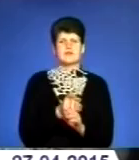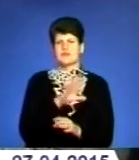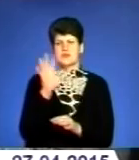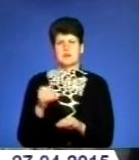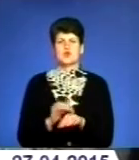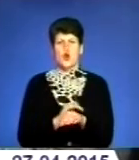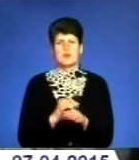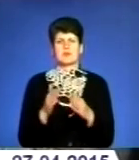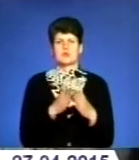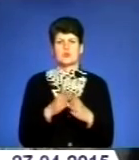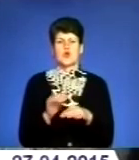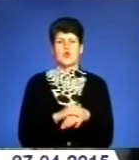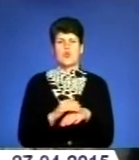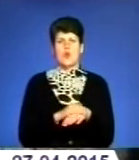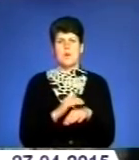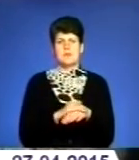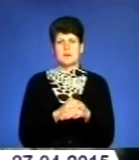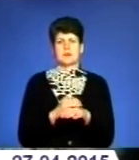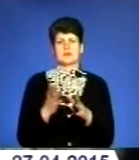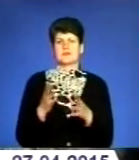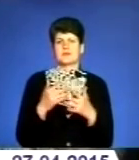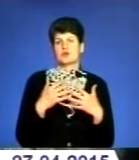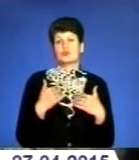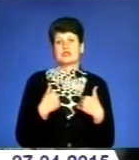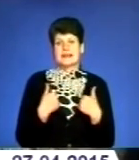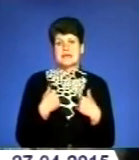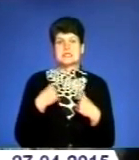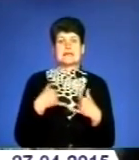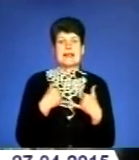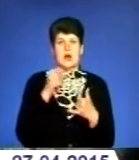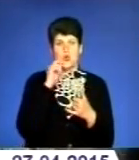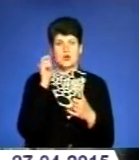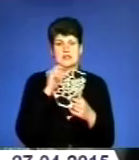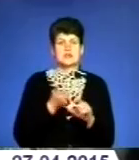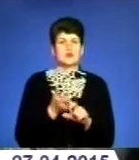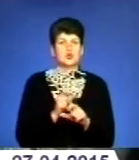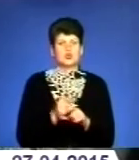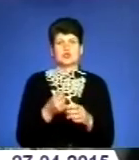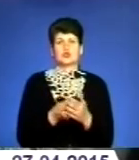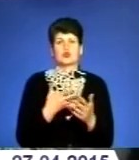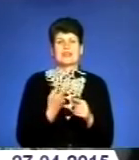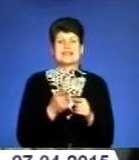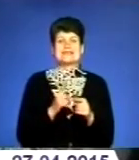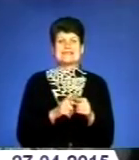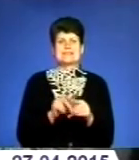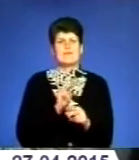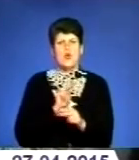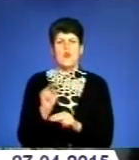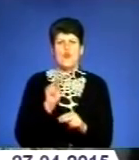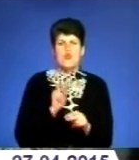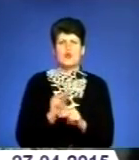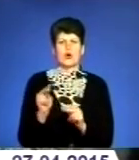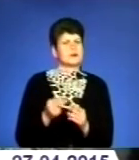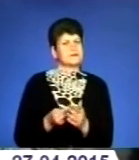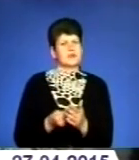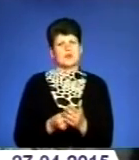сусідом завтра він може бути недобрий тому для нас для українців дуже дорогі оці уроки дуже дорога оця